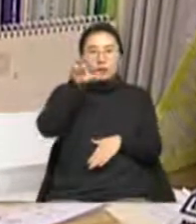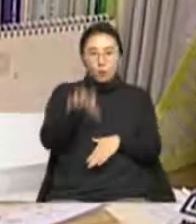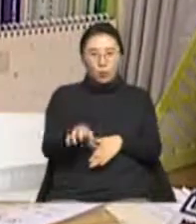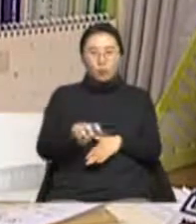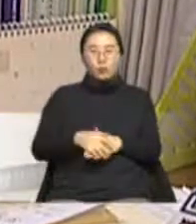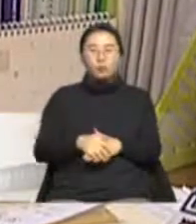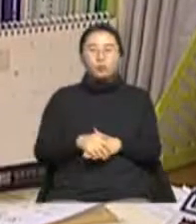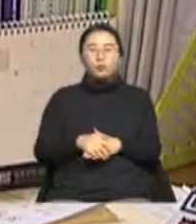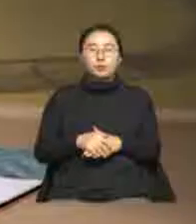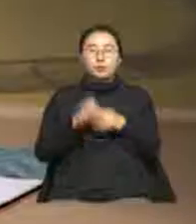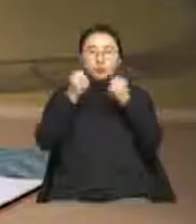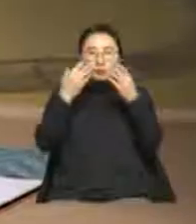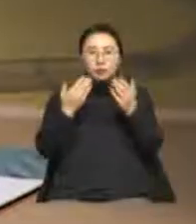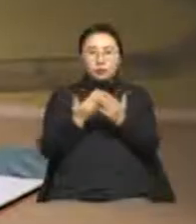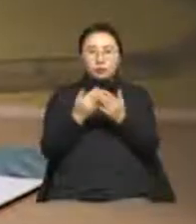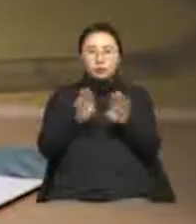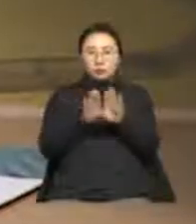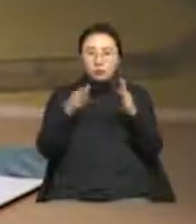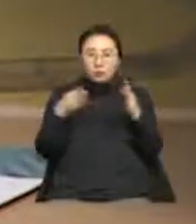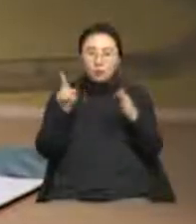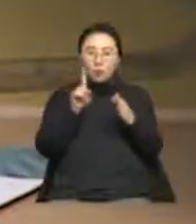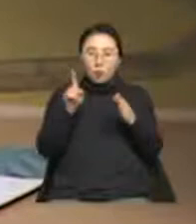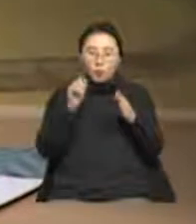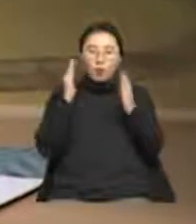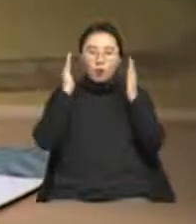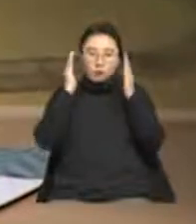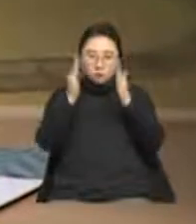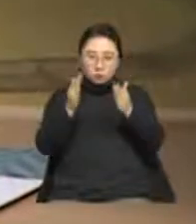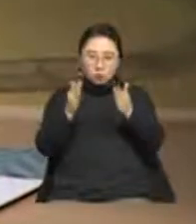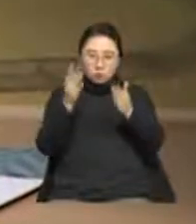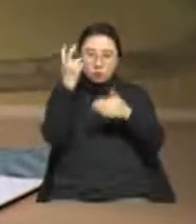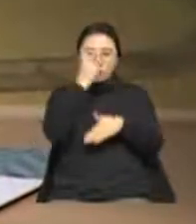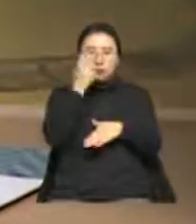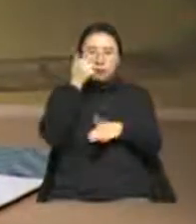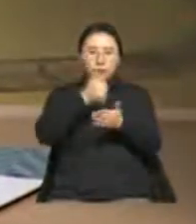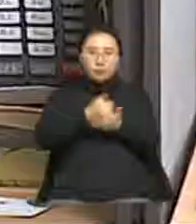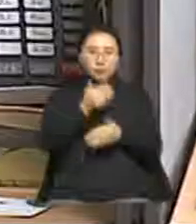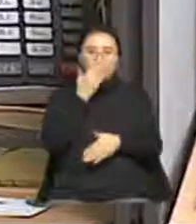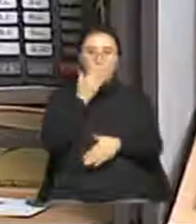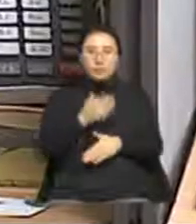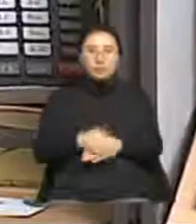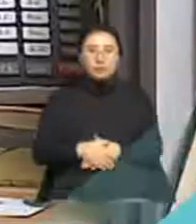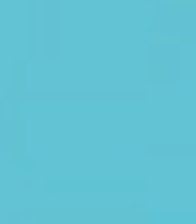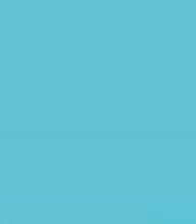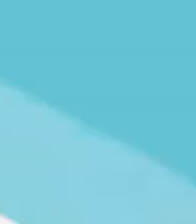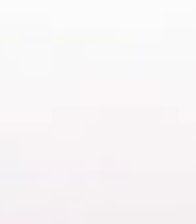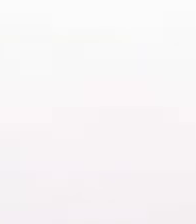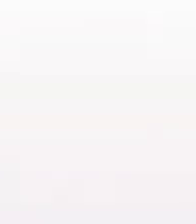곳입니다 재개관 여부는 코로나 일고 사태 추이를 지켜보며 결정 될 예정입니다